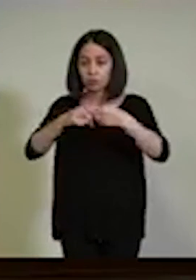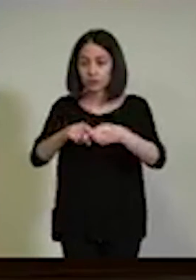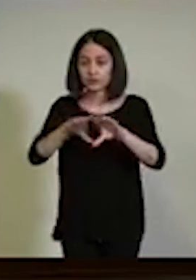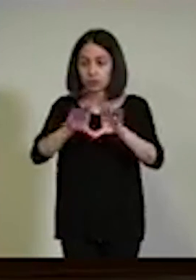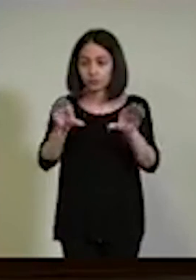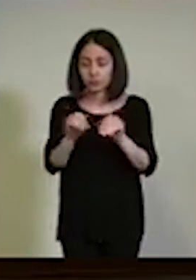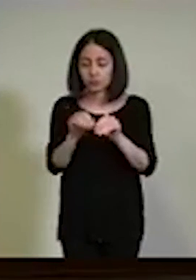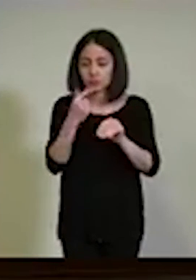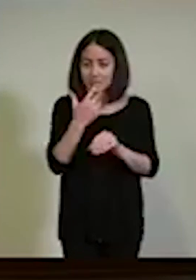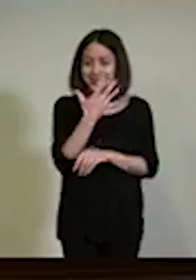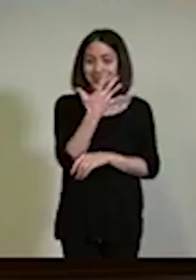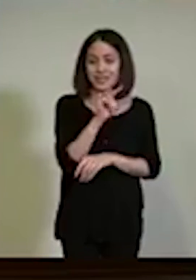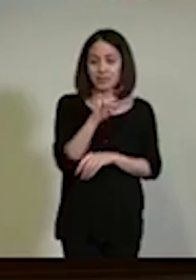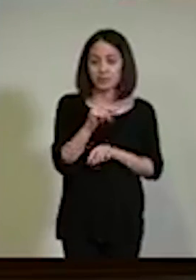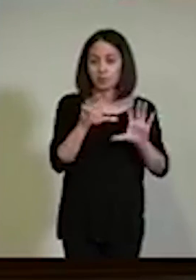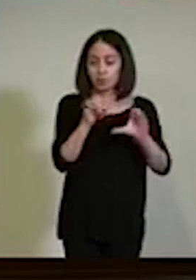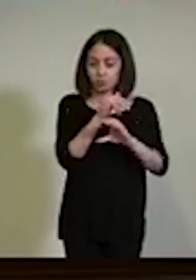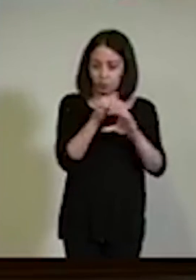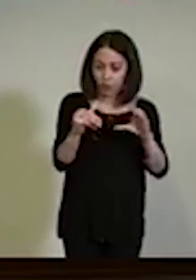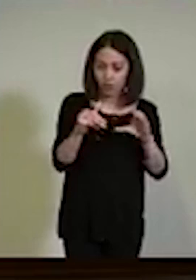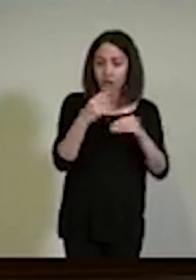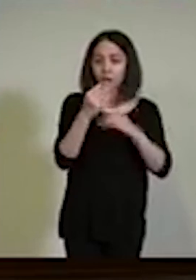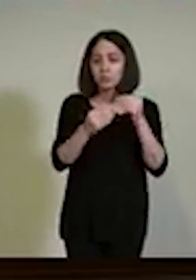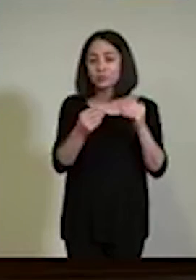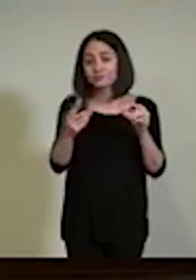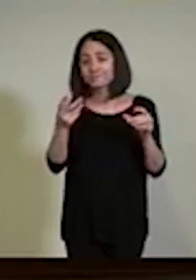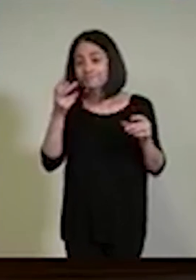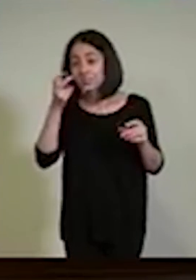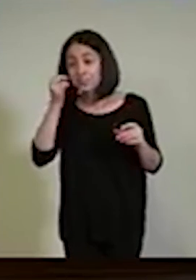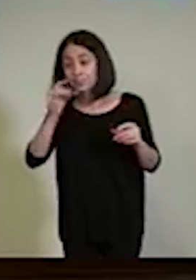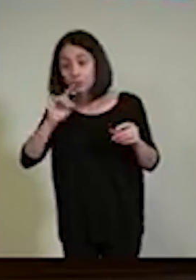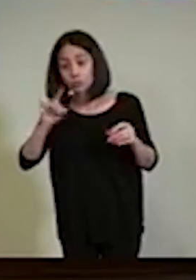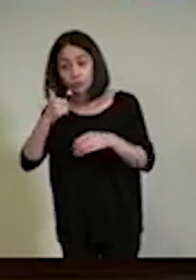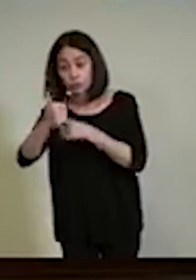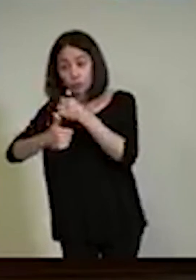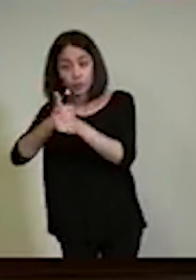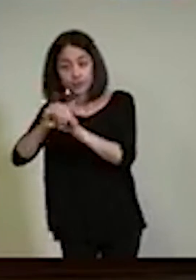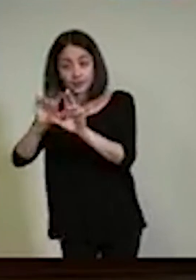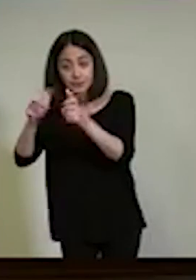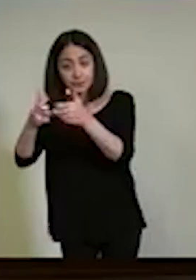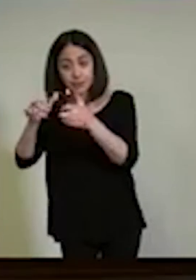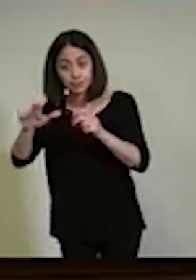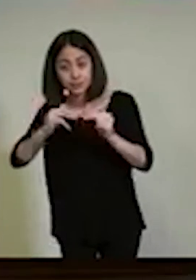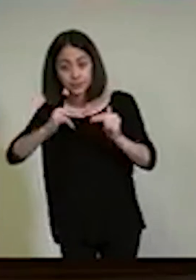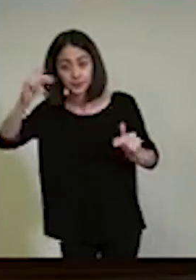5,80 € à 41 € la nuit. Est-ce que vous avez des questions ?